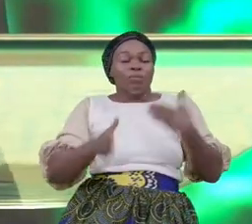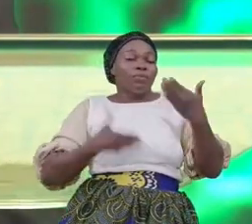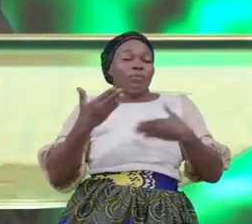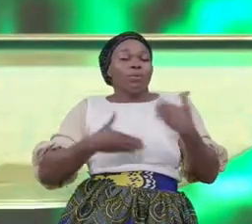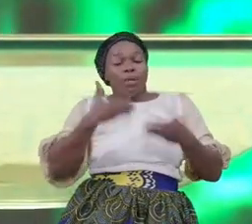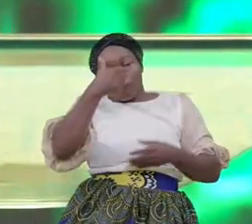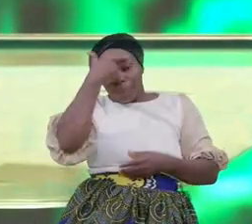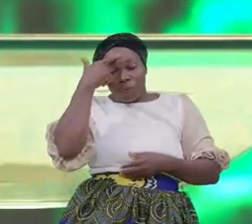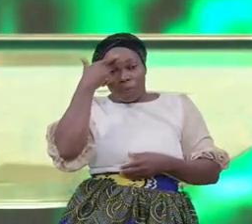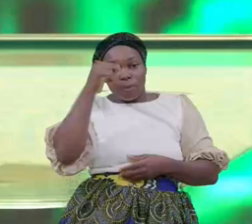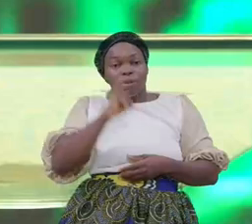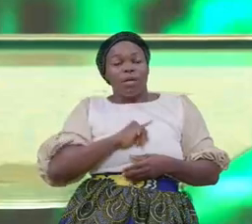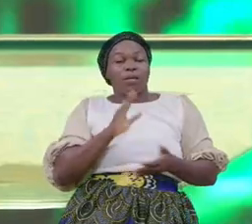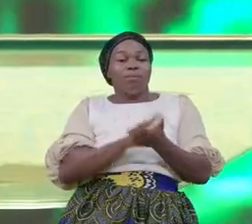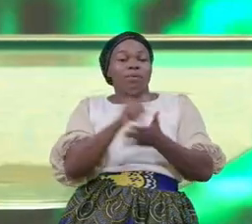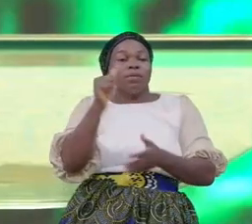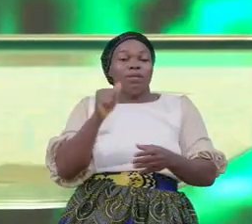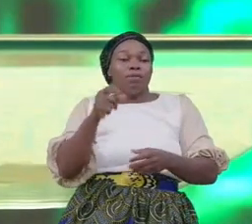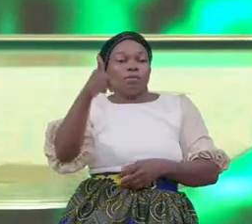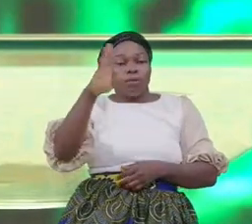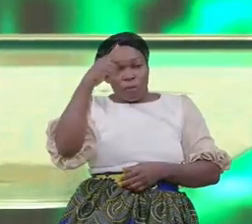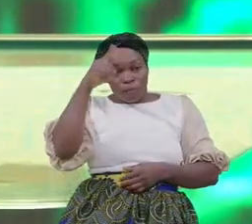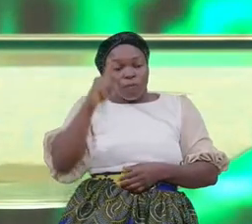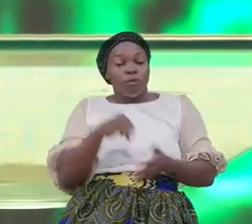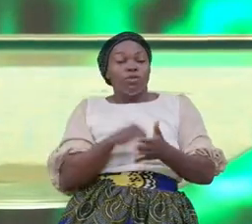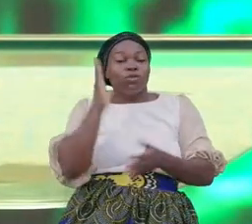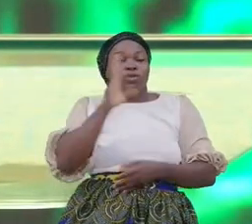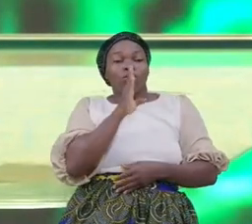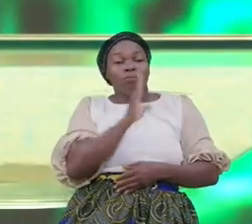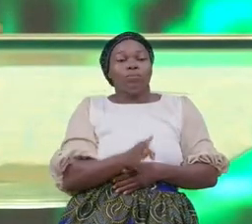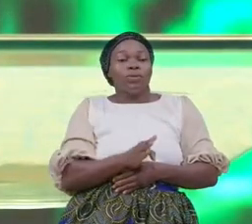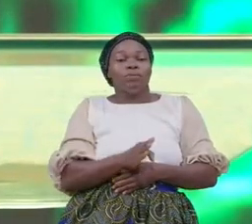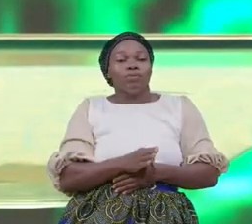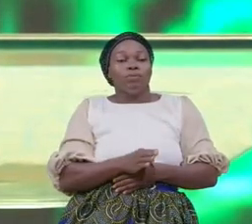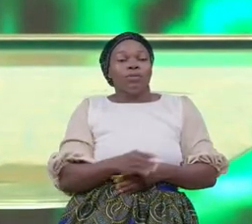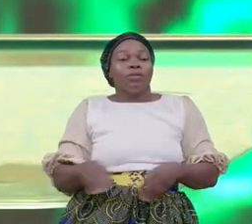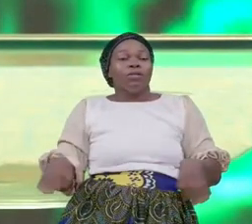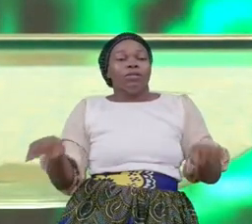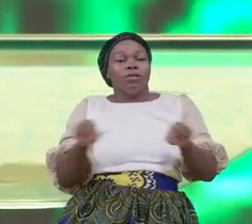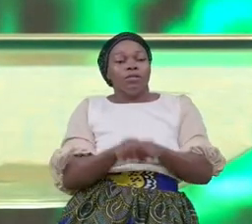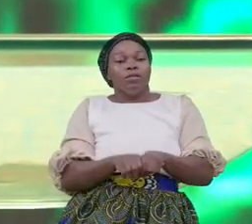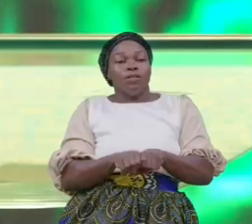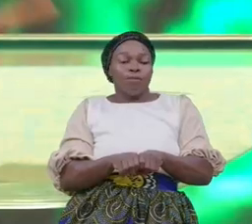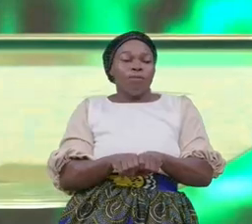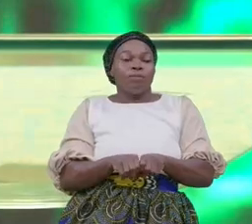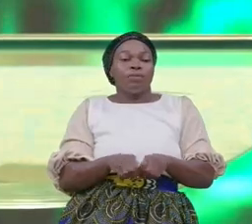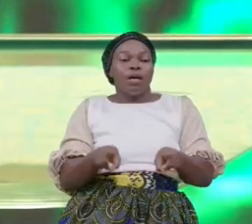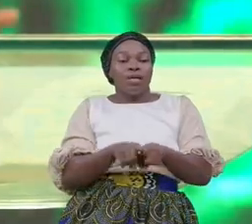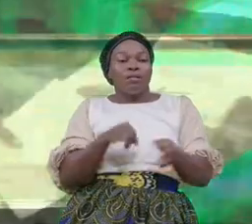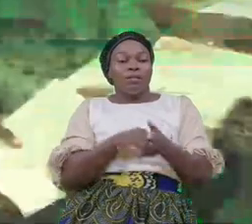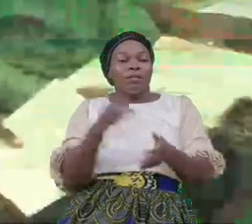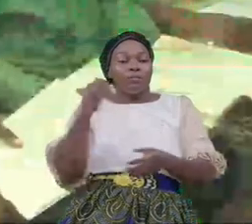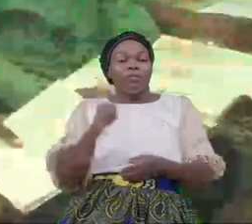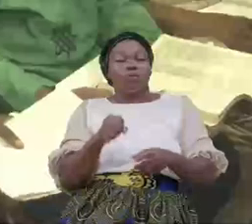cette confiance en Dieu qu'il en sera. J'ai cette confiance en Dieu qu'il en sera. Ce soir, j'ai